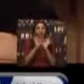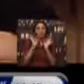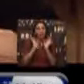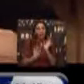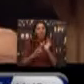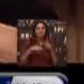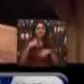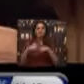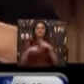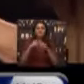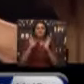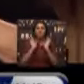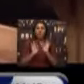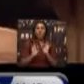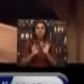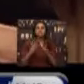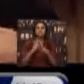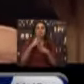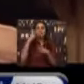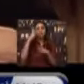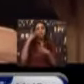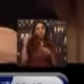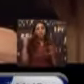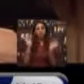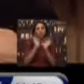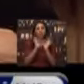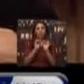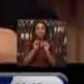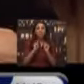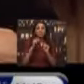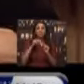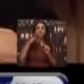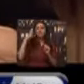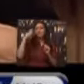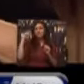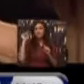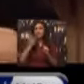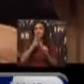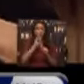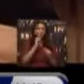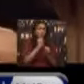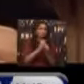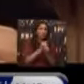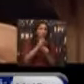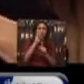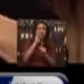انا اعتقد ان احنا ناقصنا المشاعر دي علشان